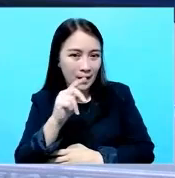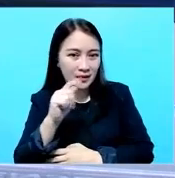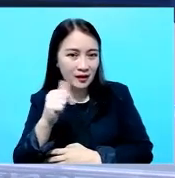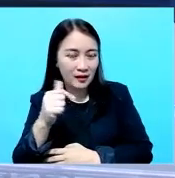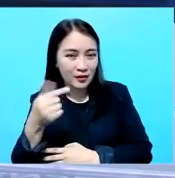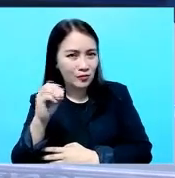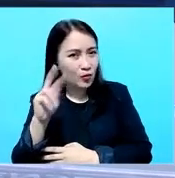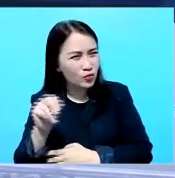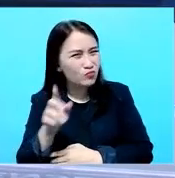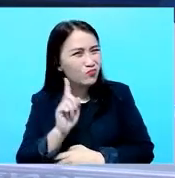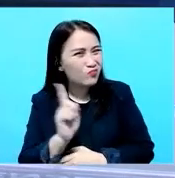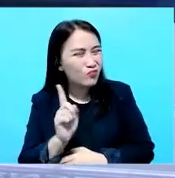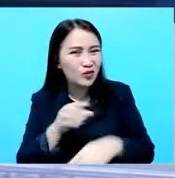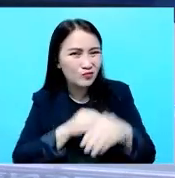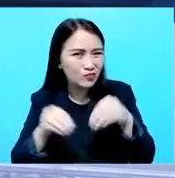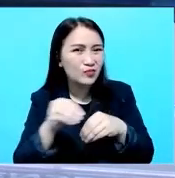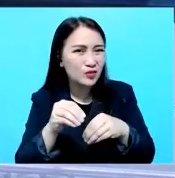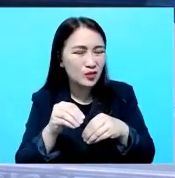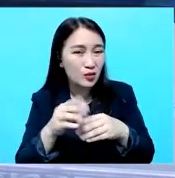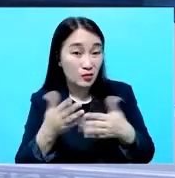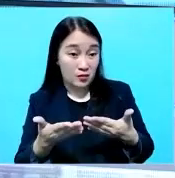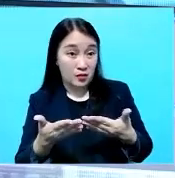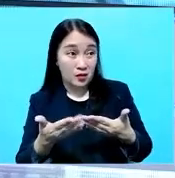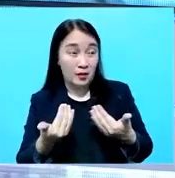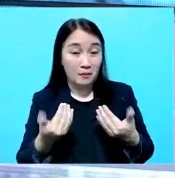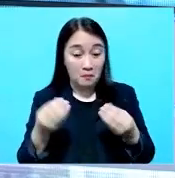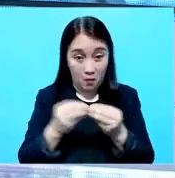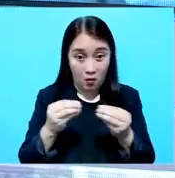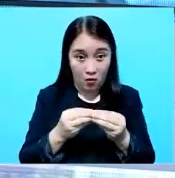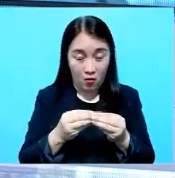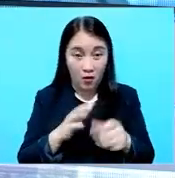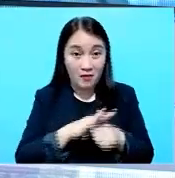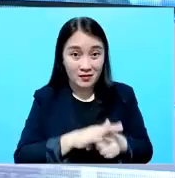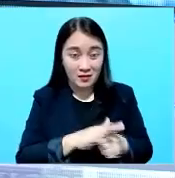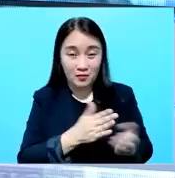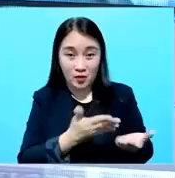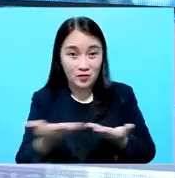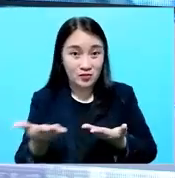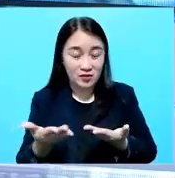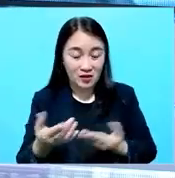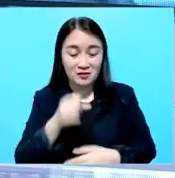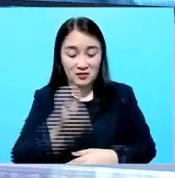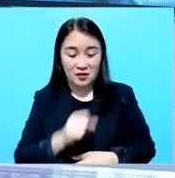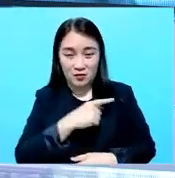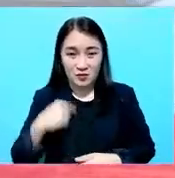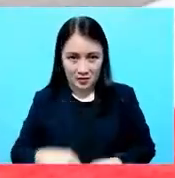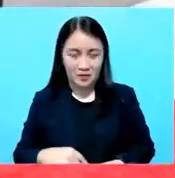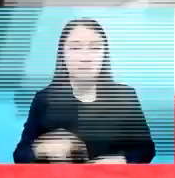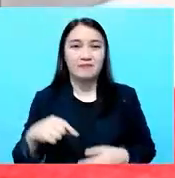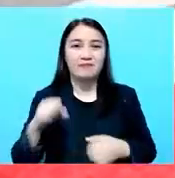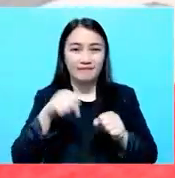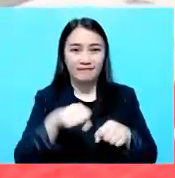ito makapagpalala ng tensyon sa South China Sea? Nasa front line ng balitang yan si May Ann Los Baños.